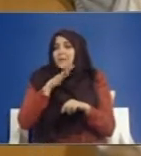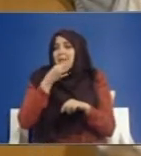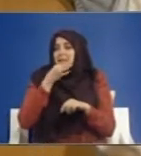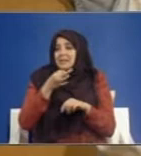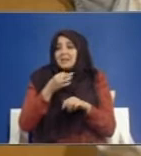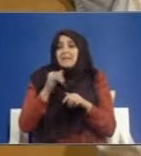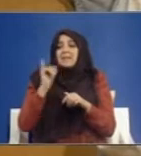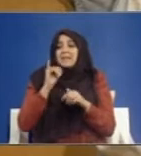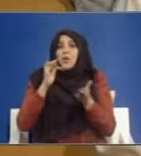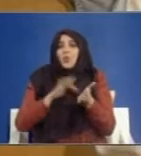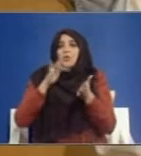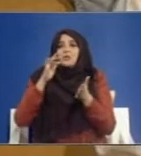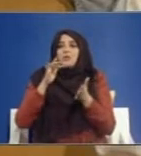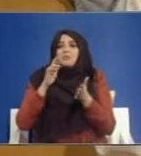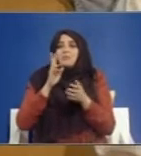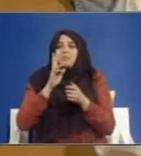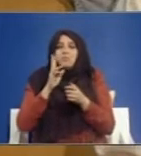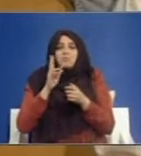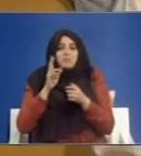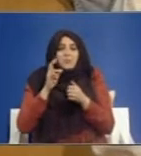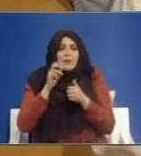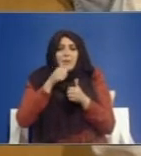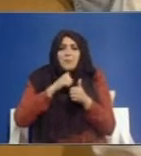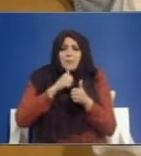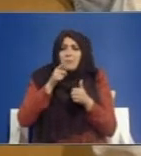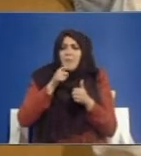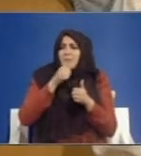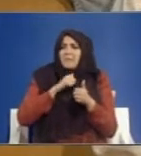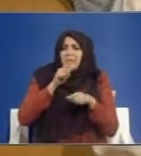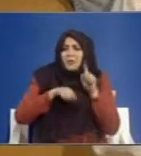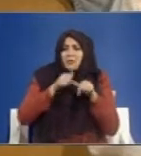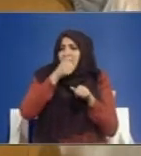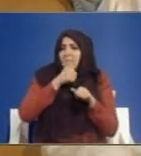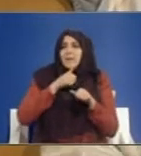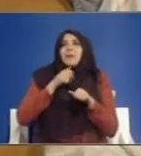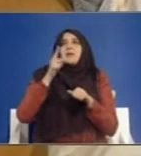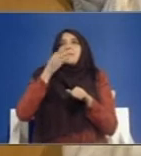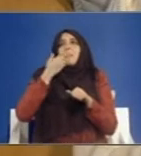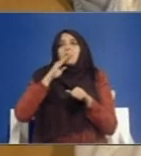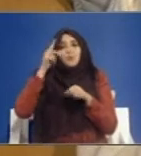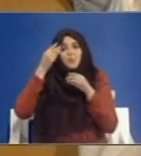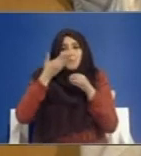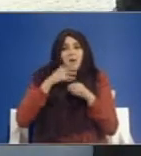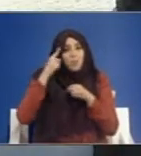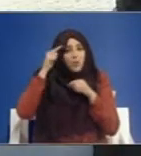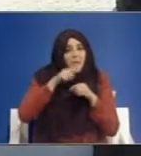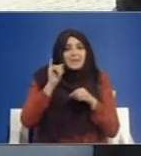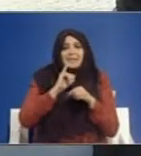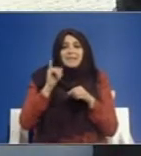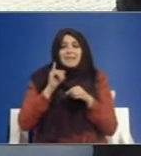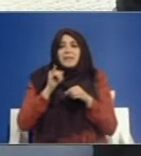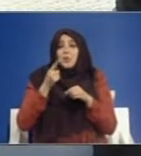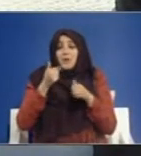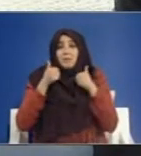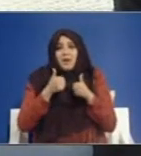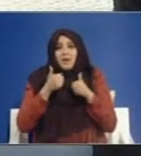فكان خيرا له، وإن أصابته سراء شكر فكان خيرا له. اسمح لي شيخ محمد نسألك نعم. بعد على السؤال هذا، كان